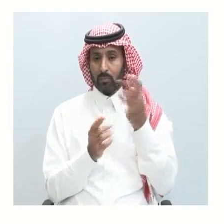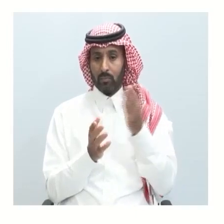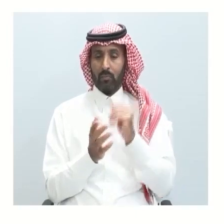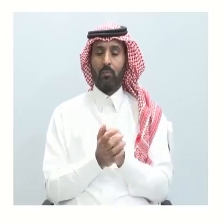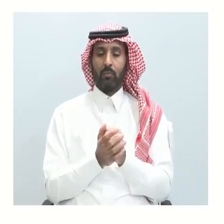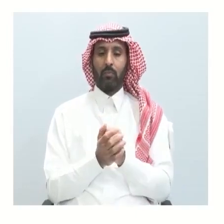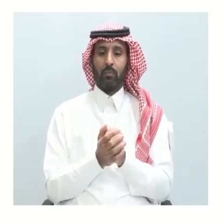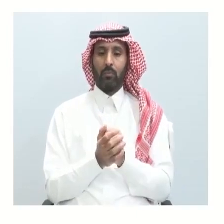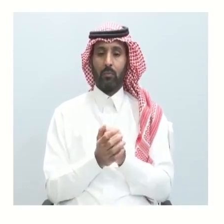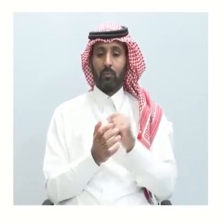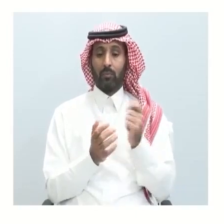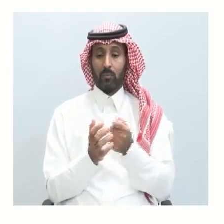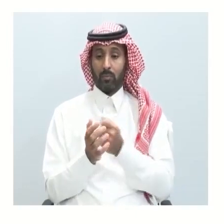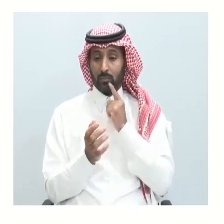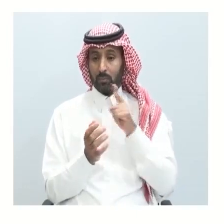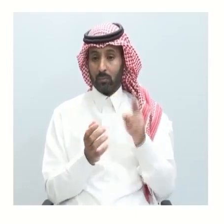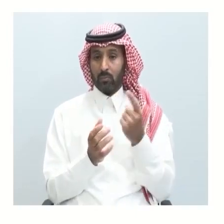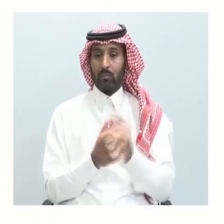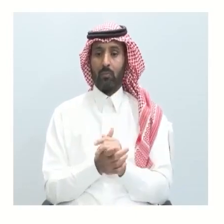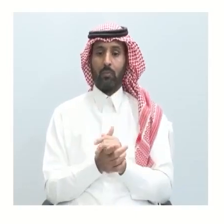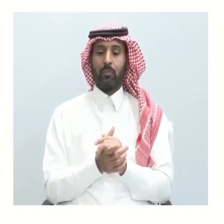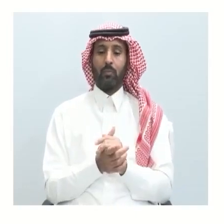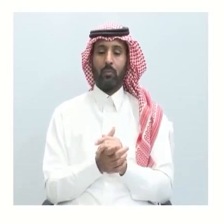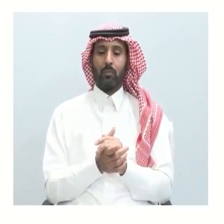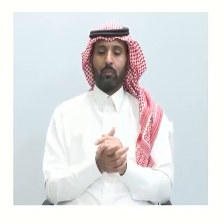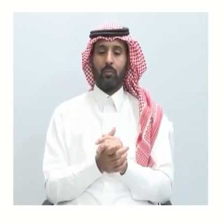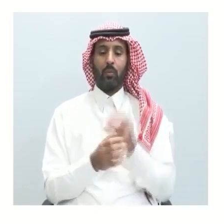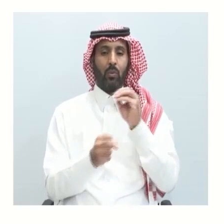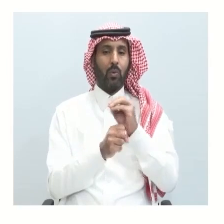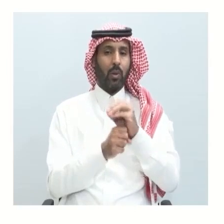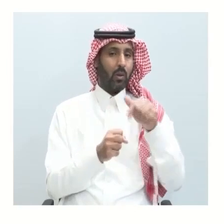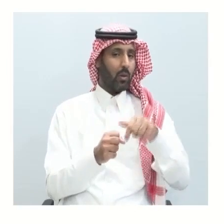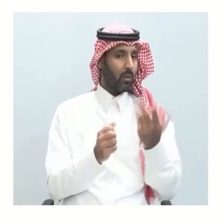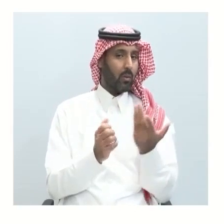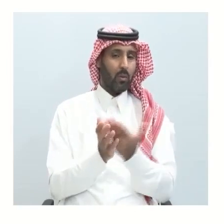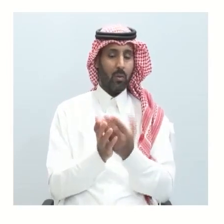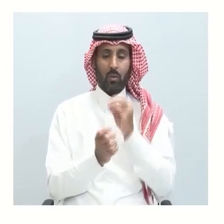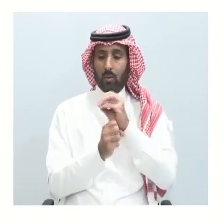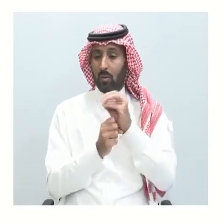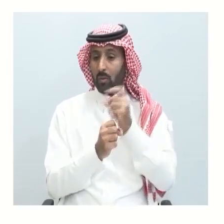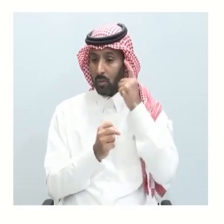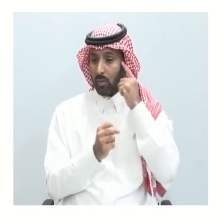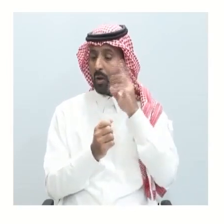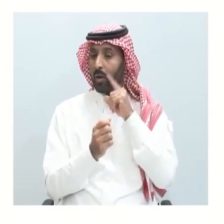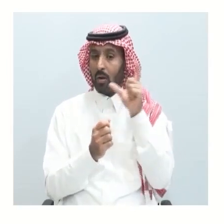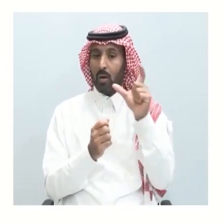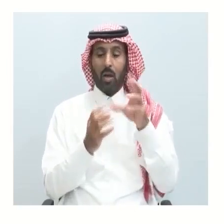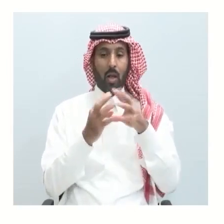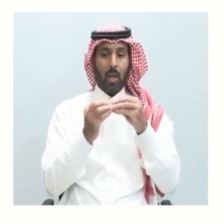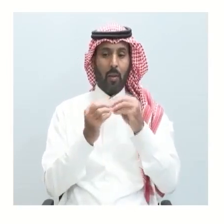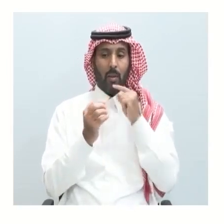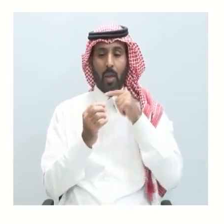اثنين. إذا بهذا يكون الحل صحيح. إذا ماذا تعلمنا اليوم؟ تعلمنا تعابير الاتزان المتجانس